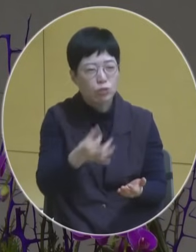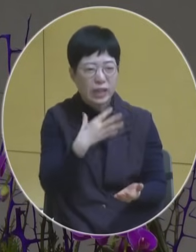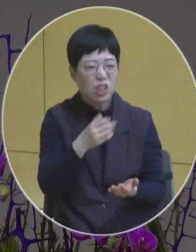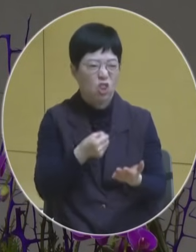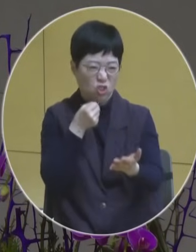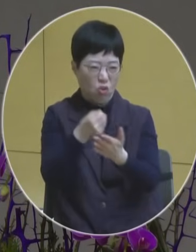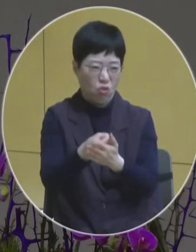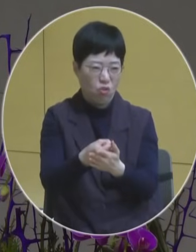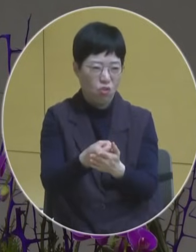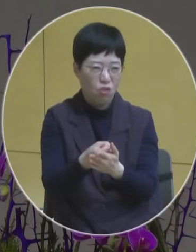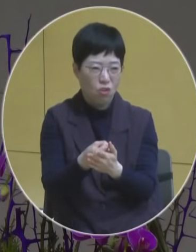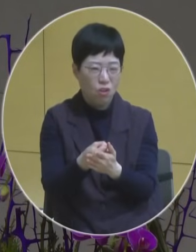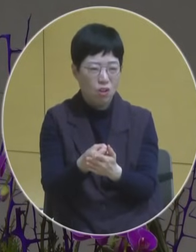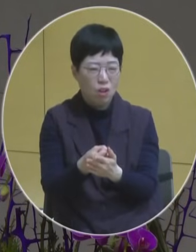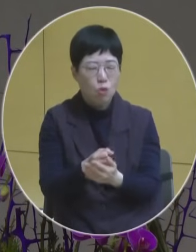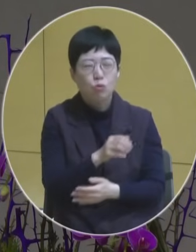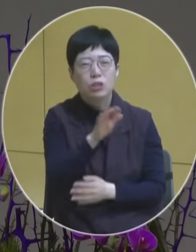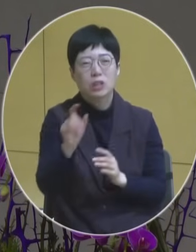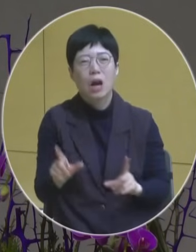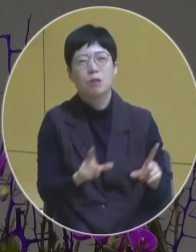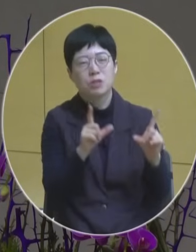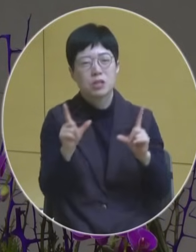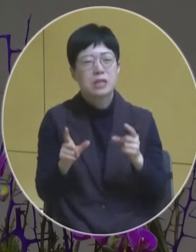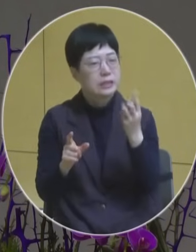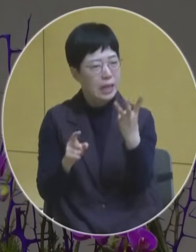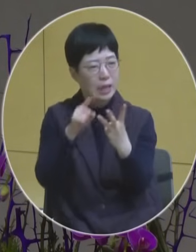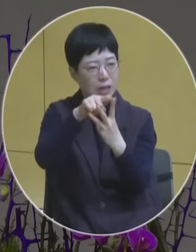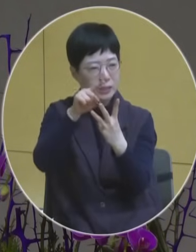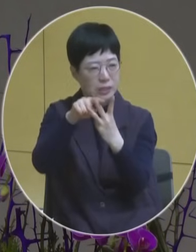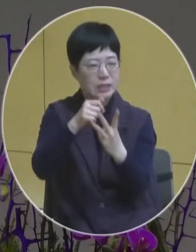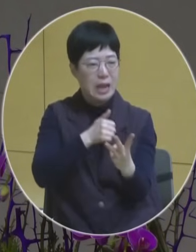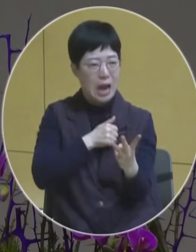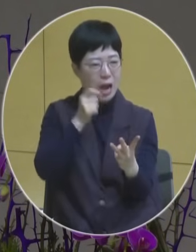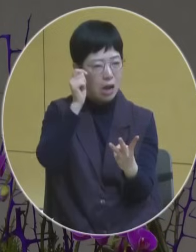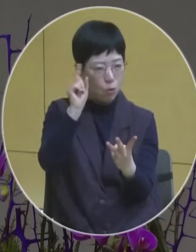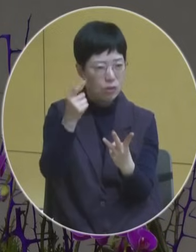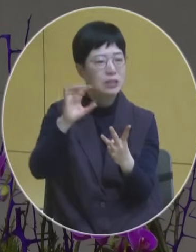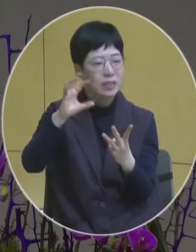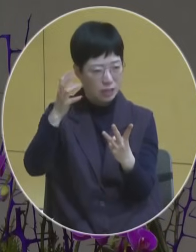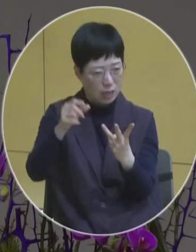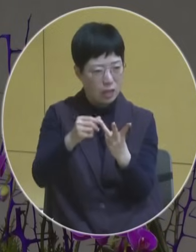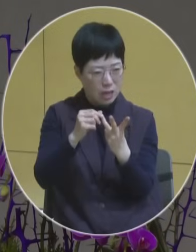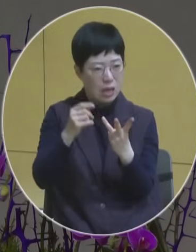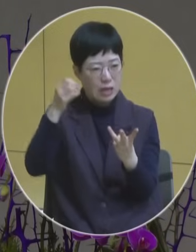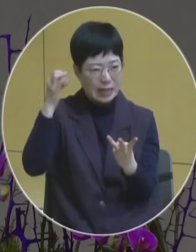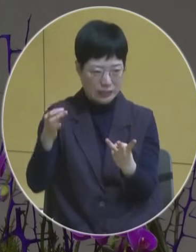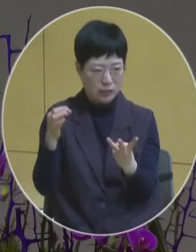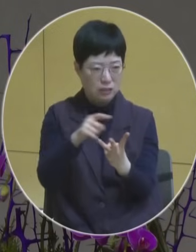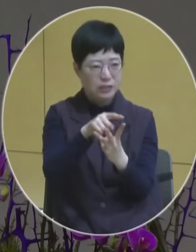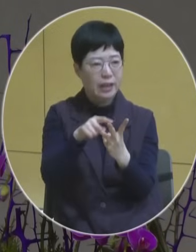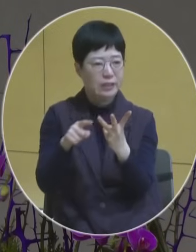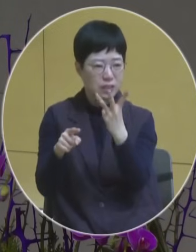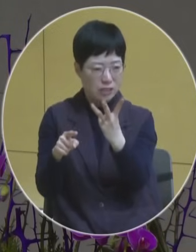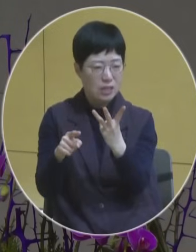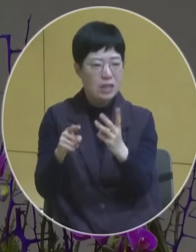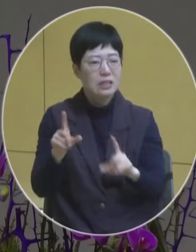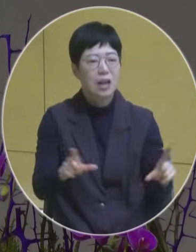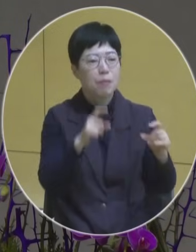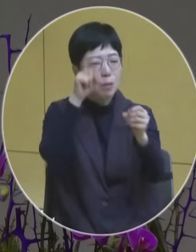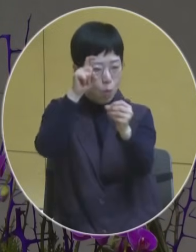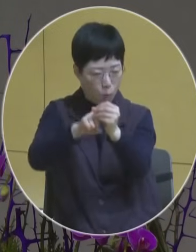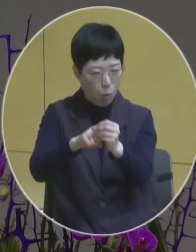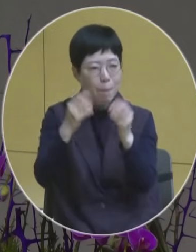결정되죠. 아무튼 우리 인생은 이 세 가지 자아관, 세계관, 가치관을 통해서 삶의